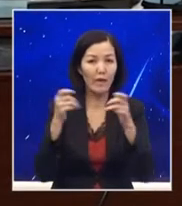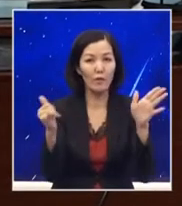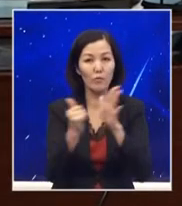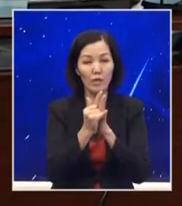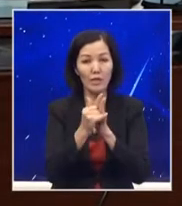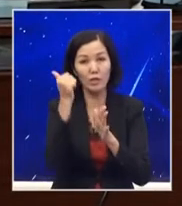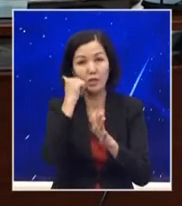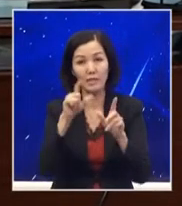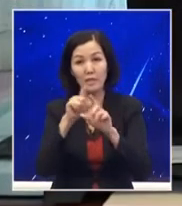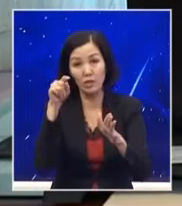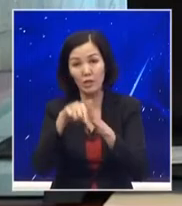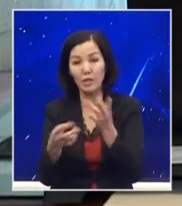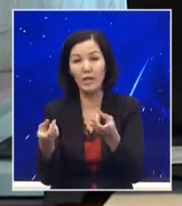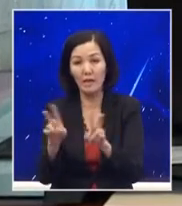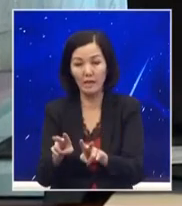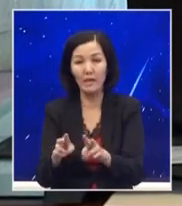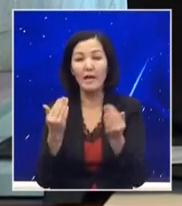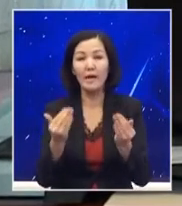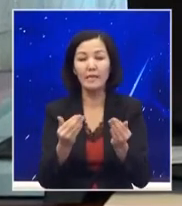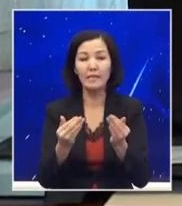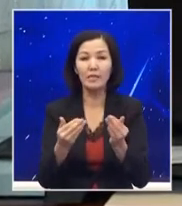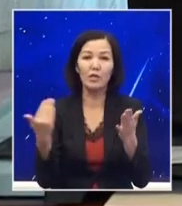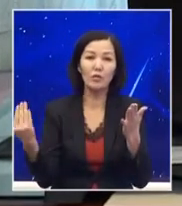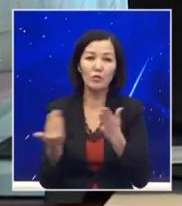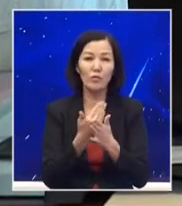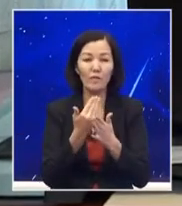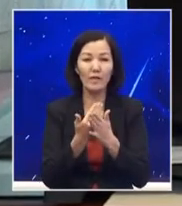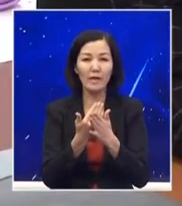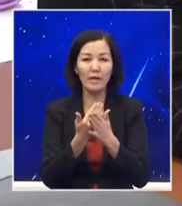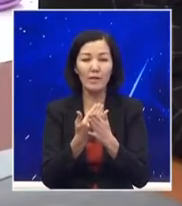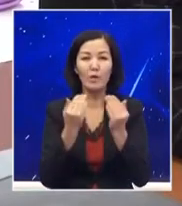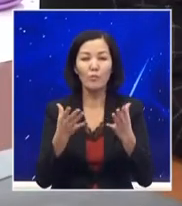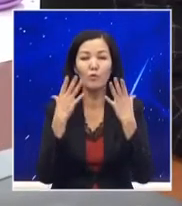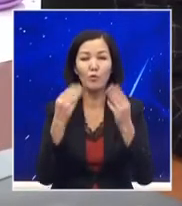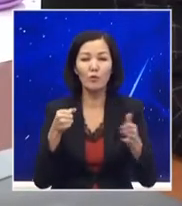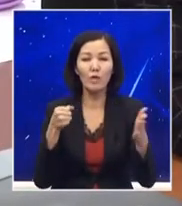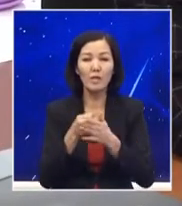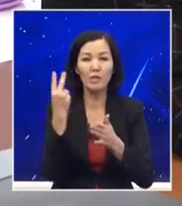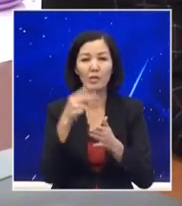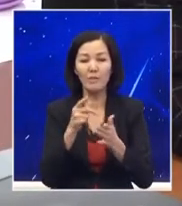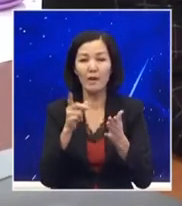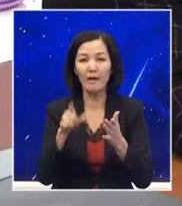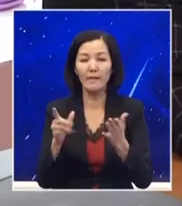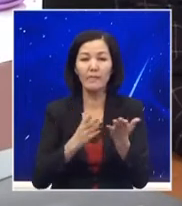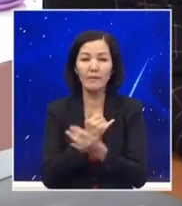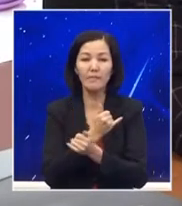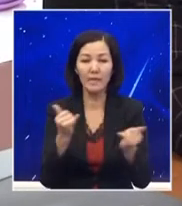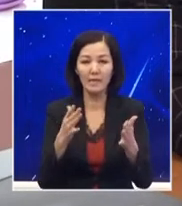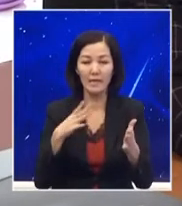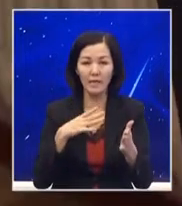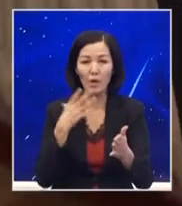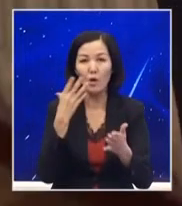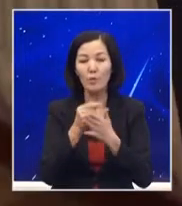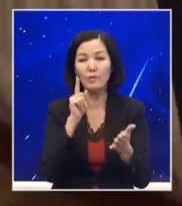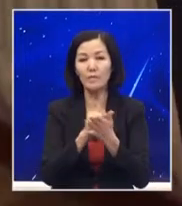отырмақ. Жеті бөлмелі мекеменің қазіргі уақытта іргетасы үгітіле бастаған. Күні бүгінгі дейін мұнда 20 адам қызмет етеді. Функционалды